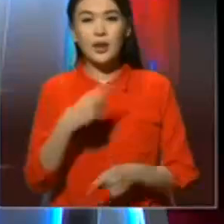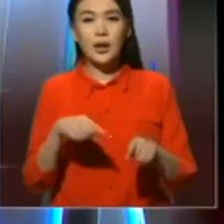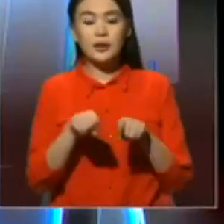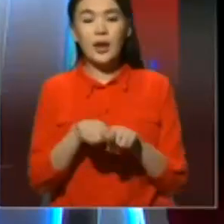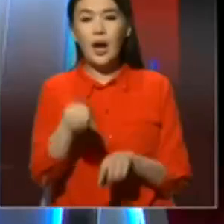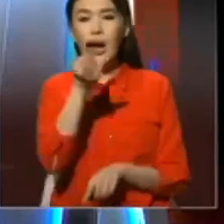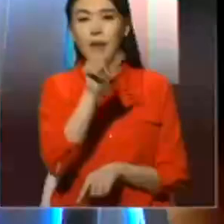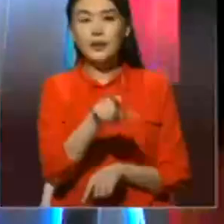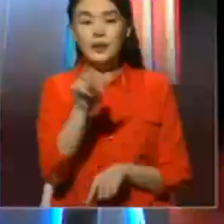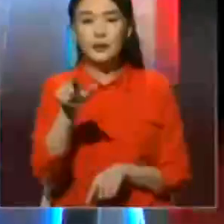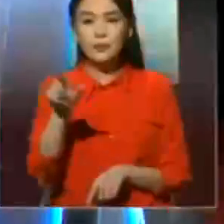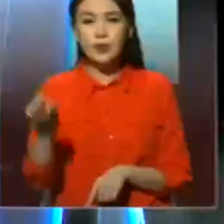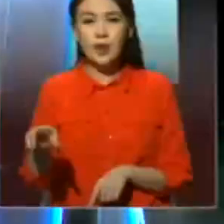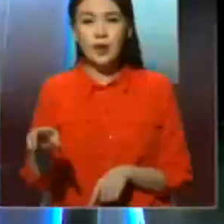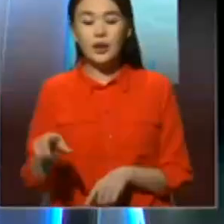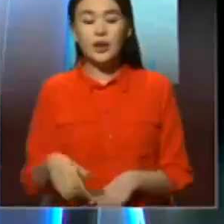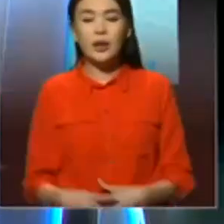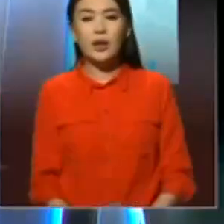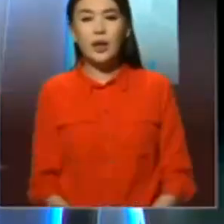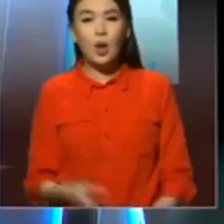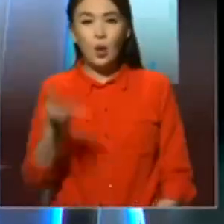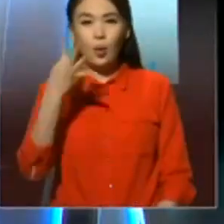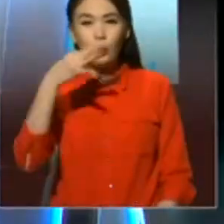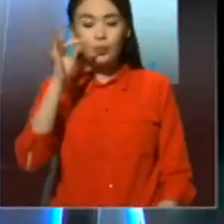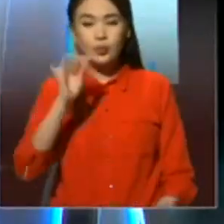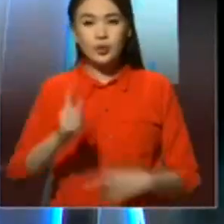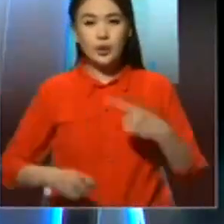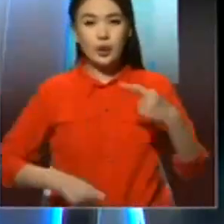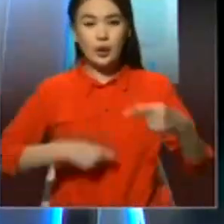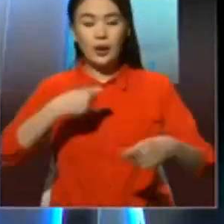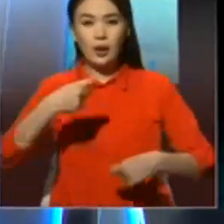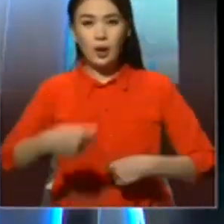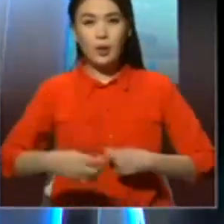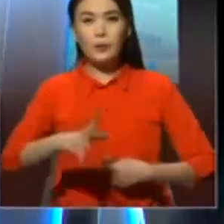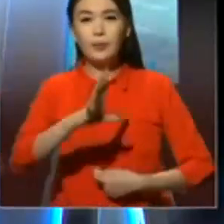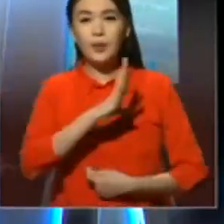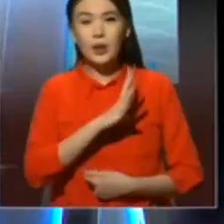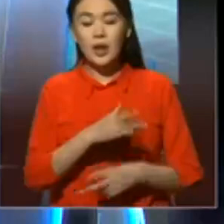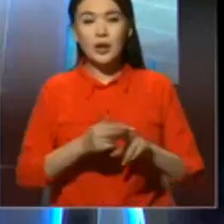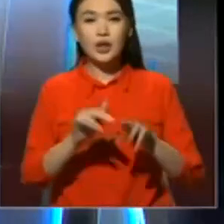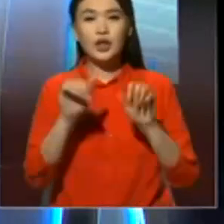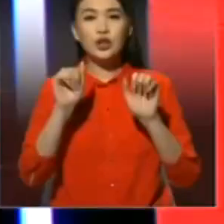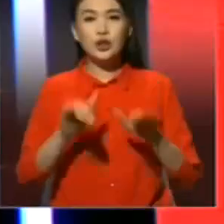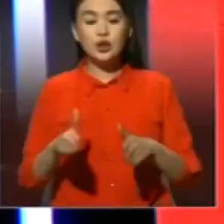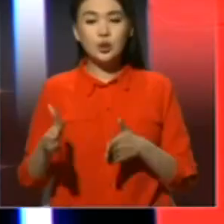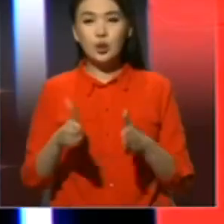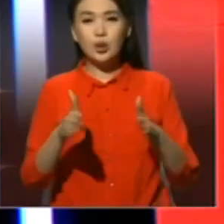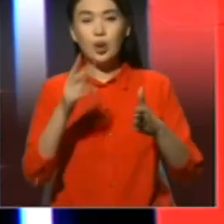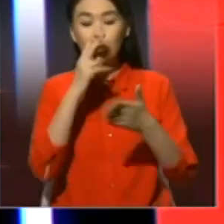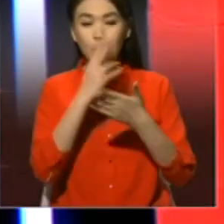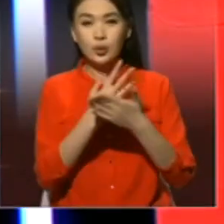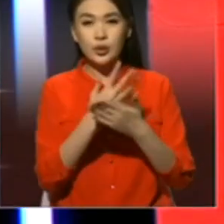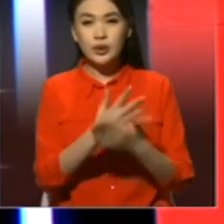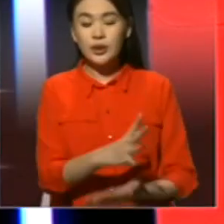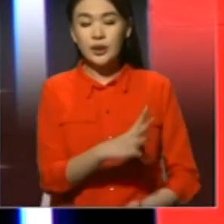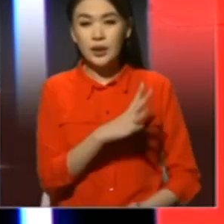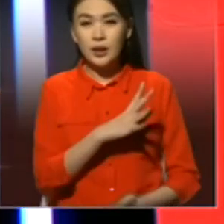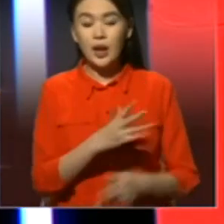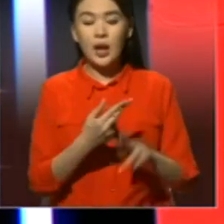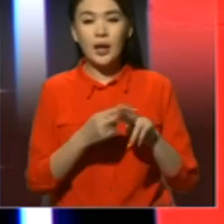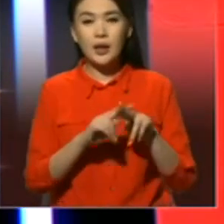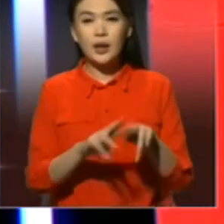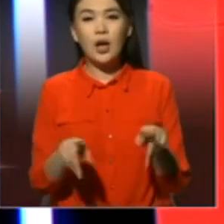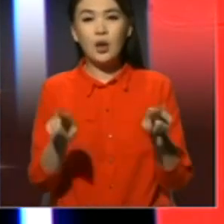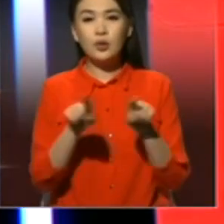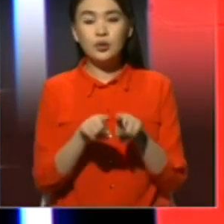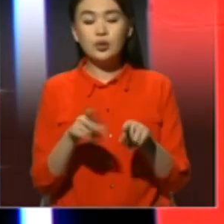адамдар микрофонмен бөлісті азаматтар. Иә, тәжірибелермен бөлісті. Мәселелер айтылды. Шешу жолдары ұсынылды ғой. Шешу жолдарында ұсынылды, сондықтан